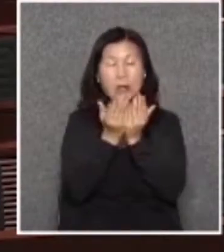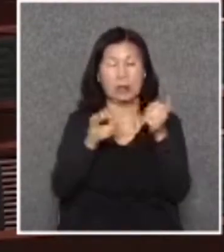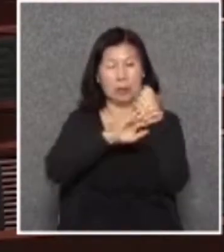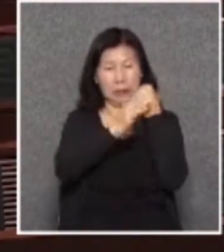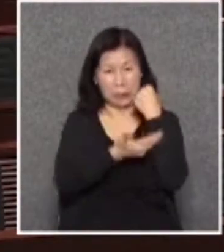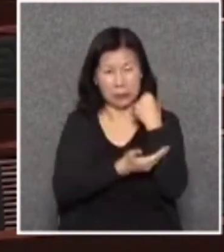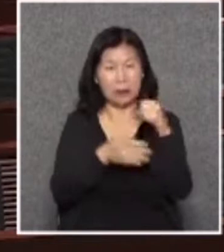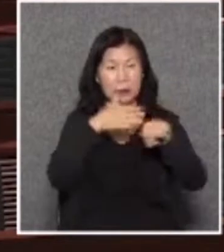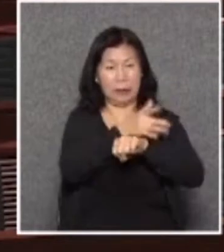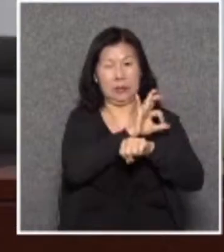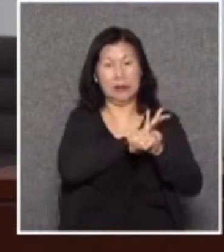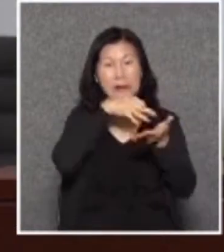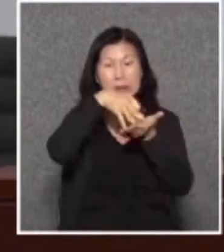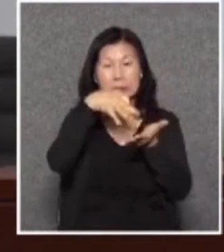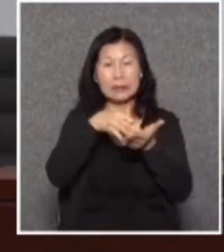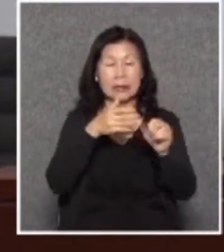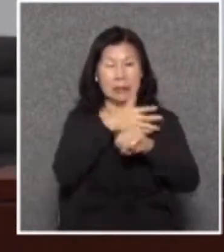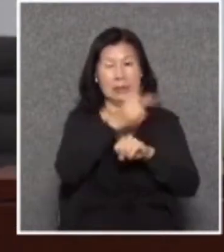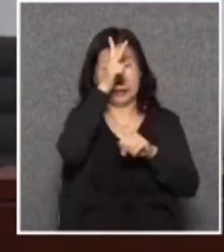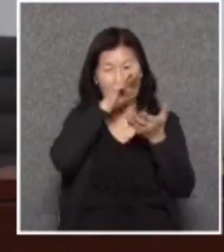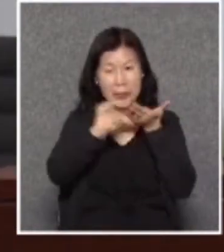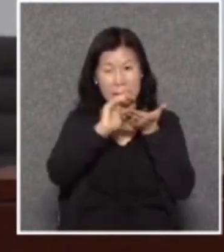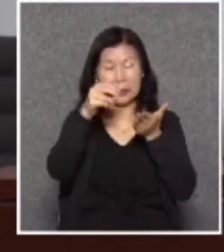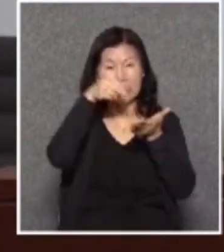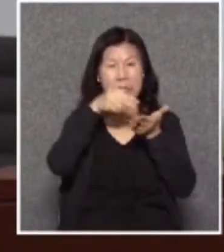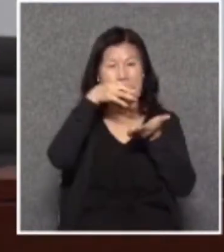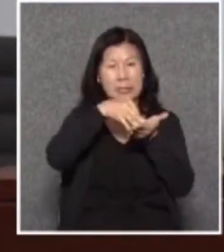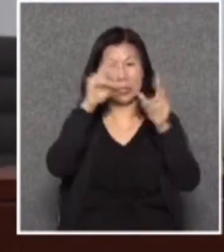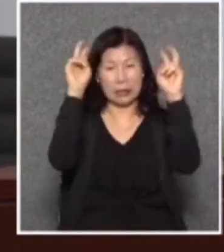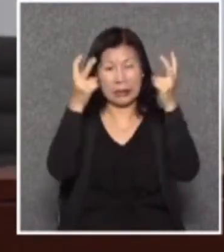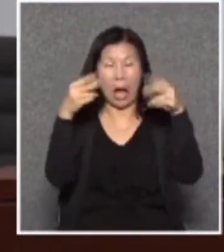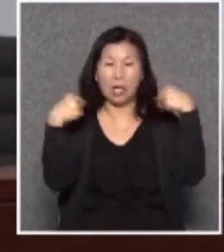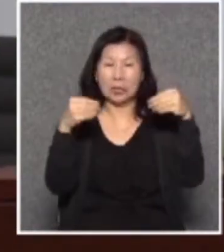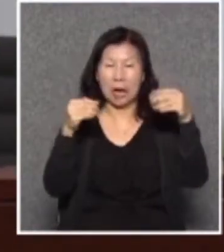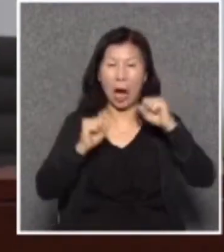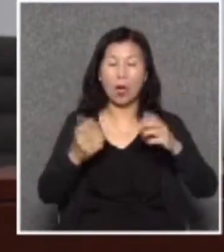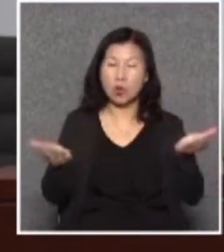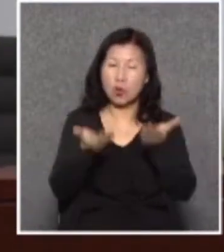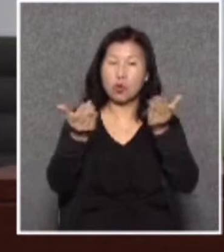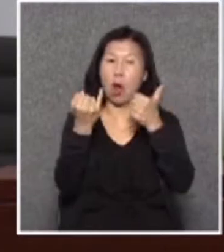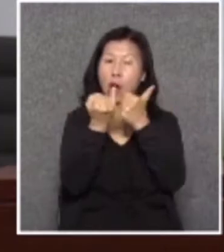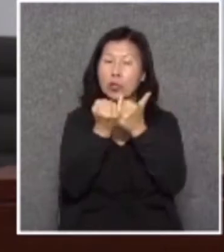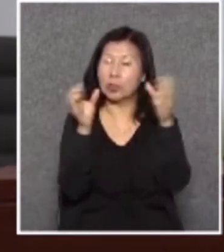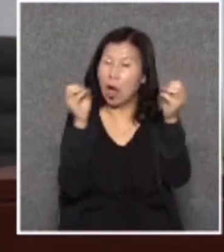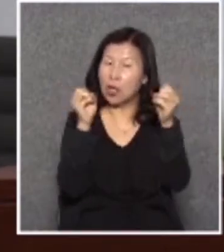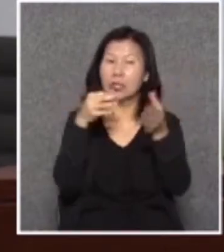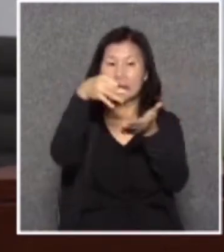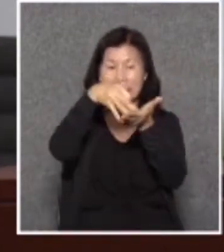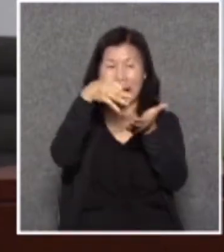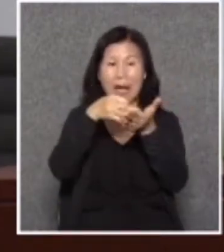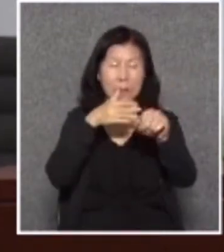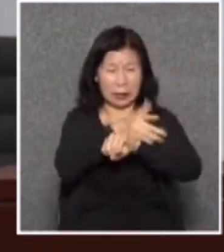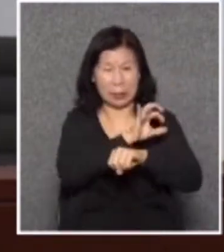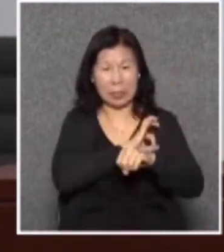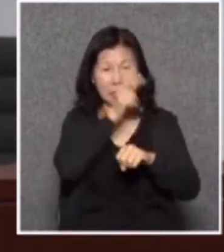和社會參與、社會政治參與這個主題底下的教學活動，鼓勵學生討論港人參與社會及政